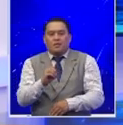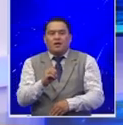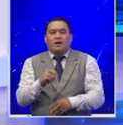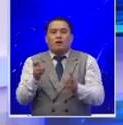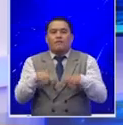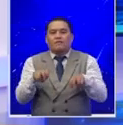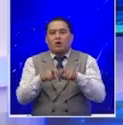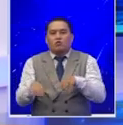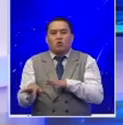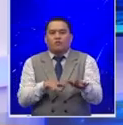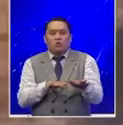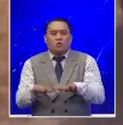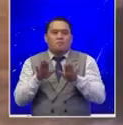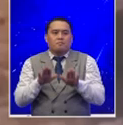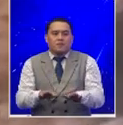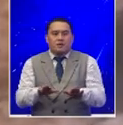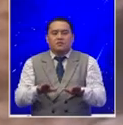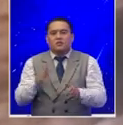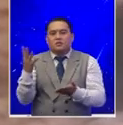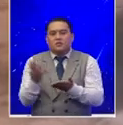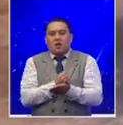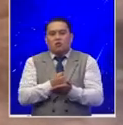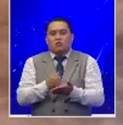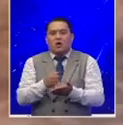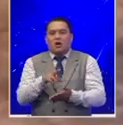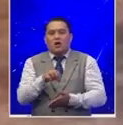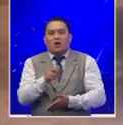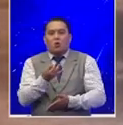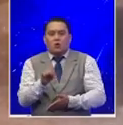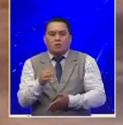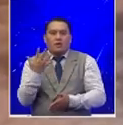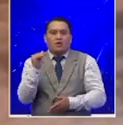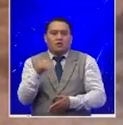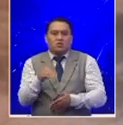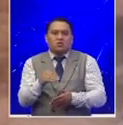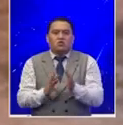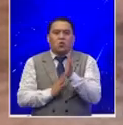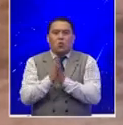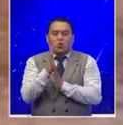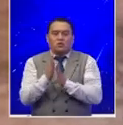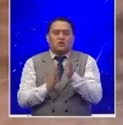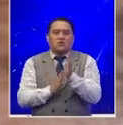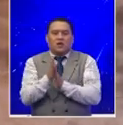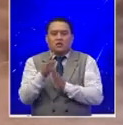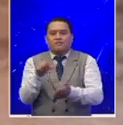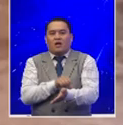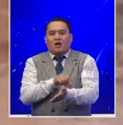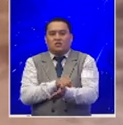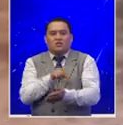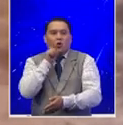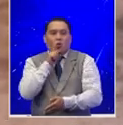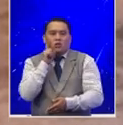Следственная оперативная группа на месте происшествия обнаружила в местечке Каравой более 5000 кустов наркосодержащих растений зеленого